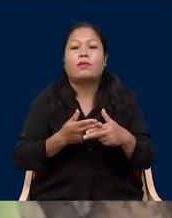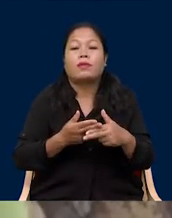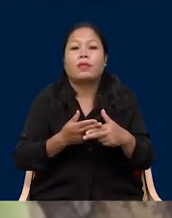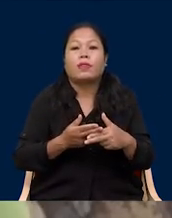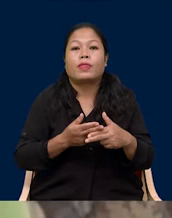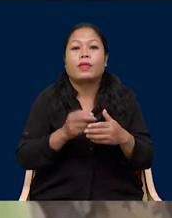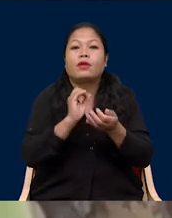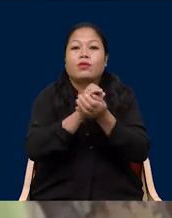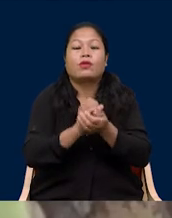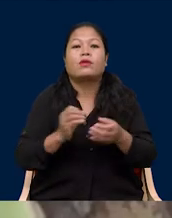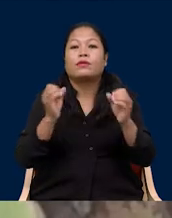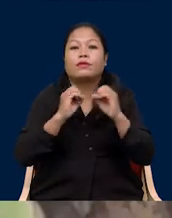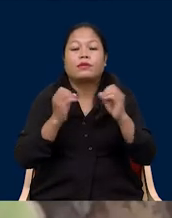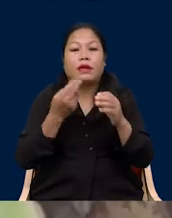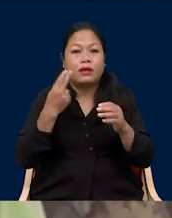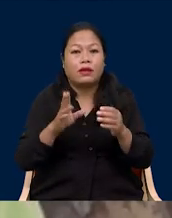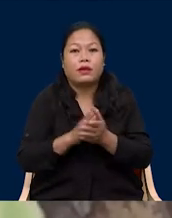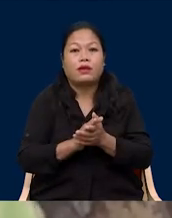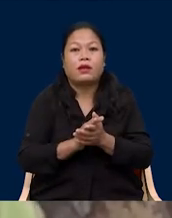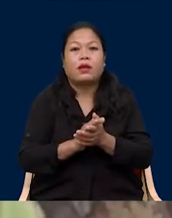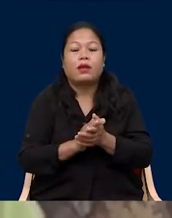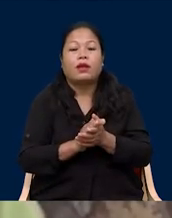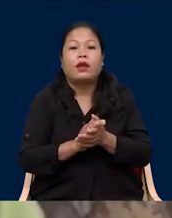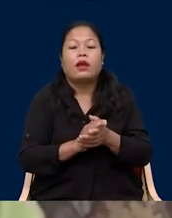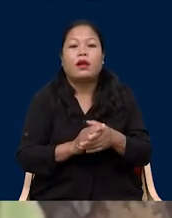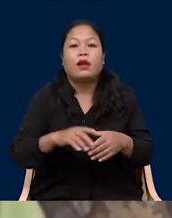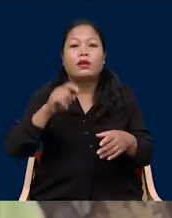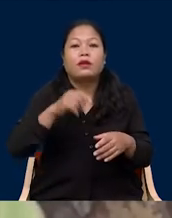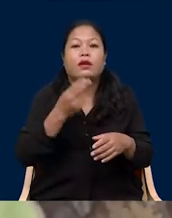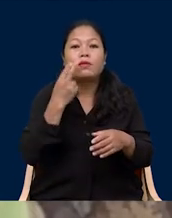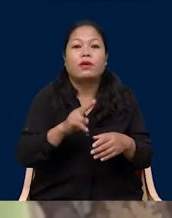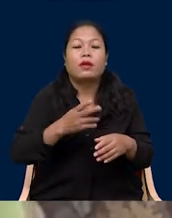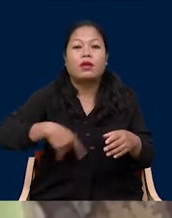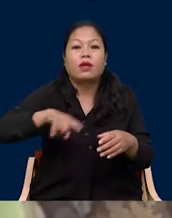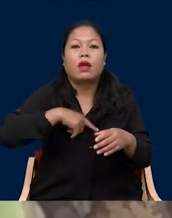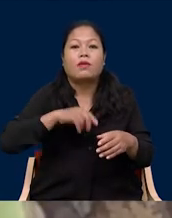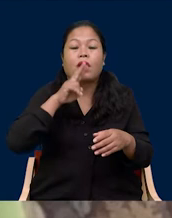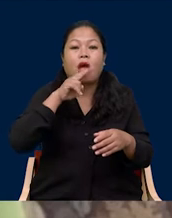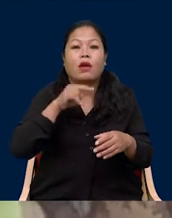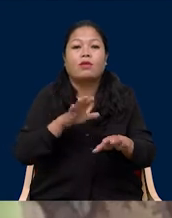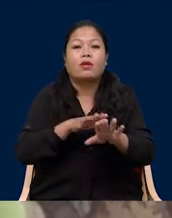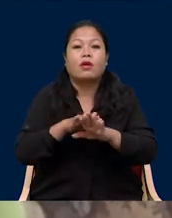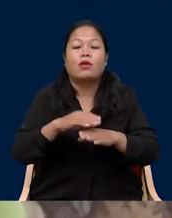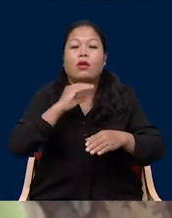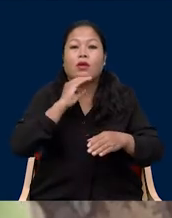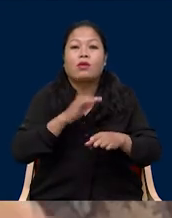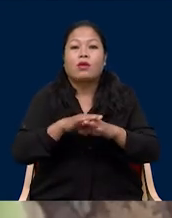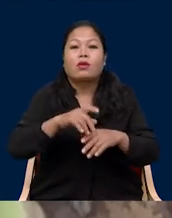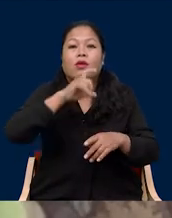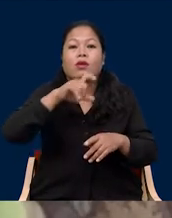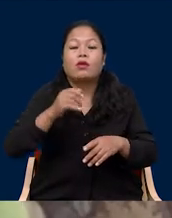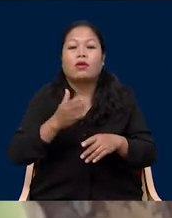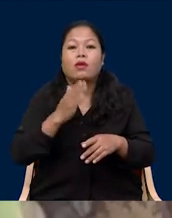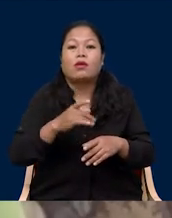आर्थिक भनौँ न त्यस्तो सपोर्ट सिस्टम चाहिँ छैन, पर्याप्त छैन भनौँ न। त्यही भएर हाम्रो आवाजहरू